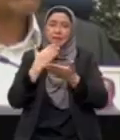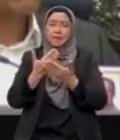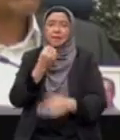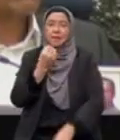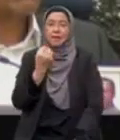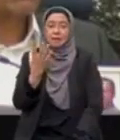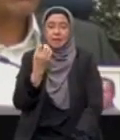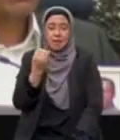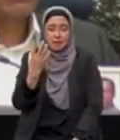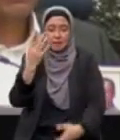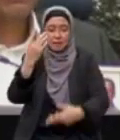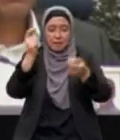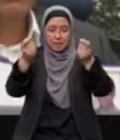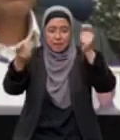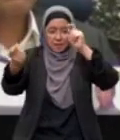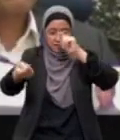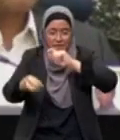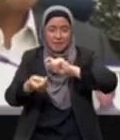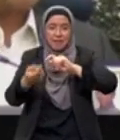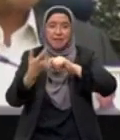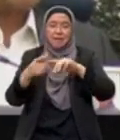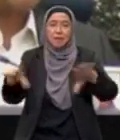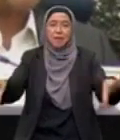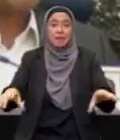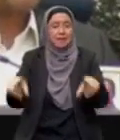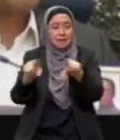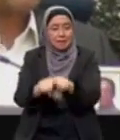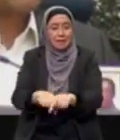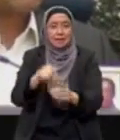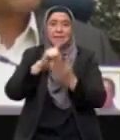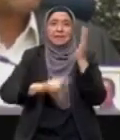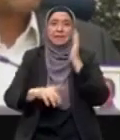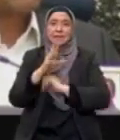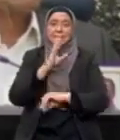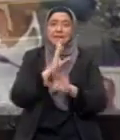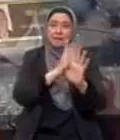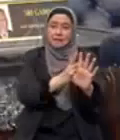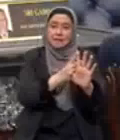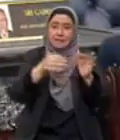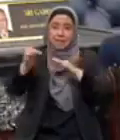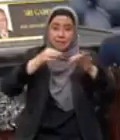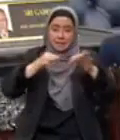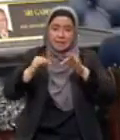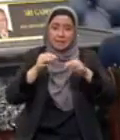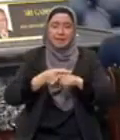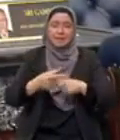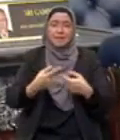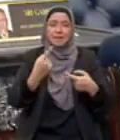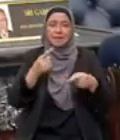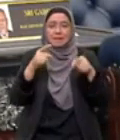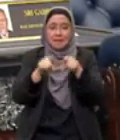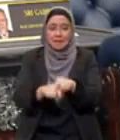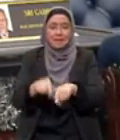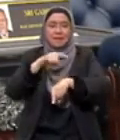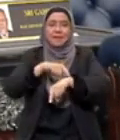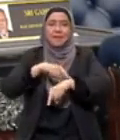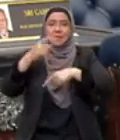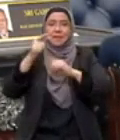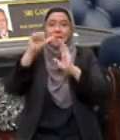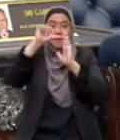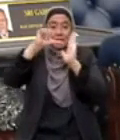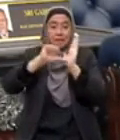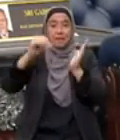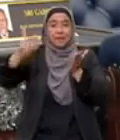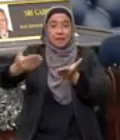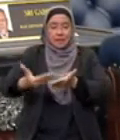dibuat sebagai contoh yang telah disebut Begitu juga dengan akta-akta baru yang Cuba digubal pada